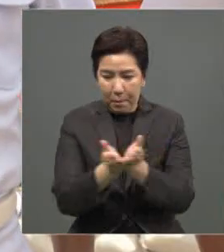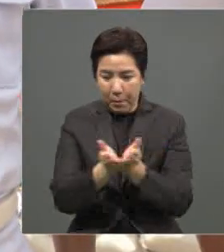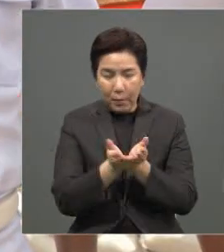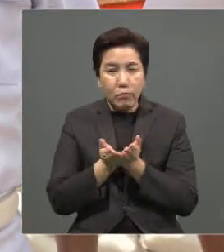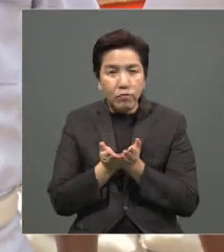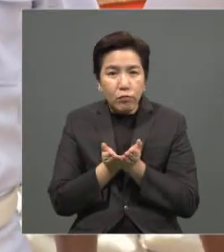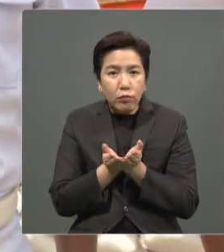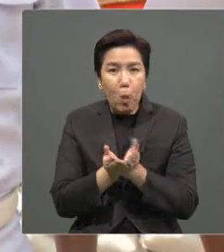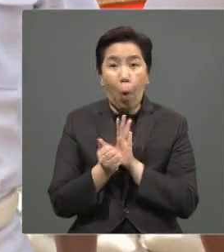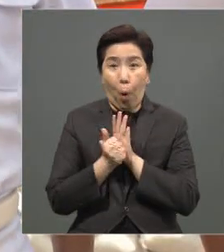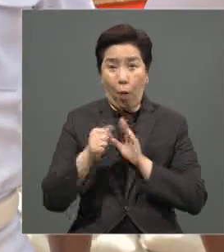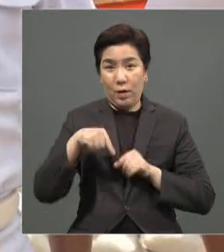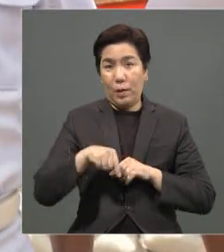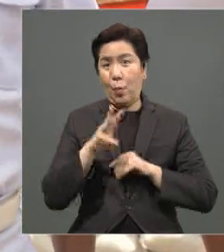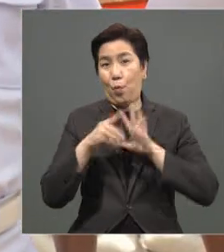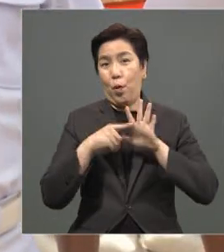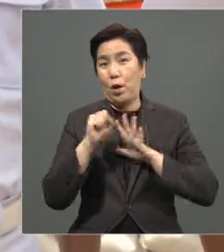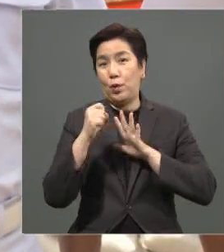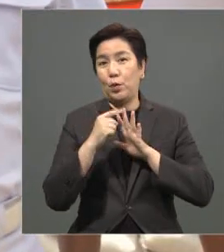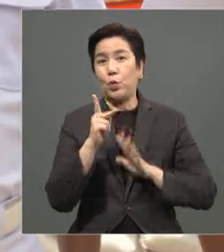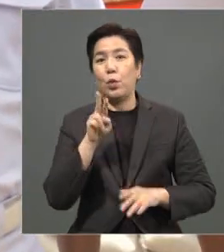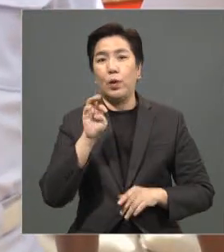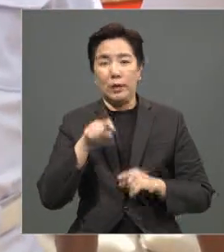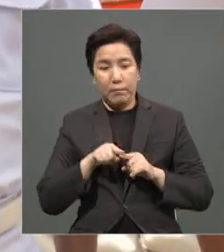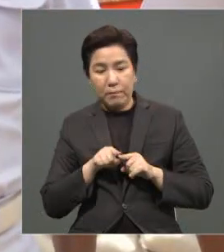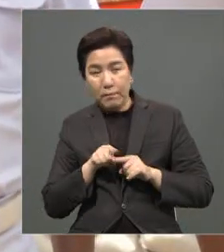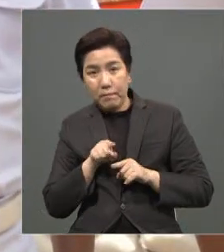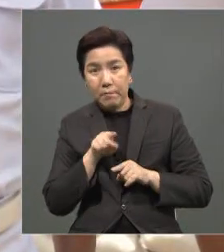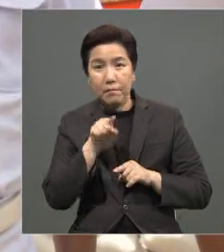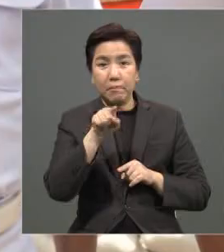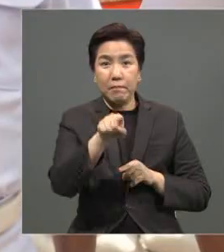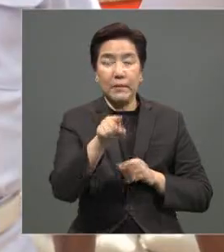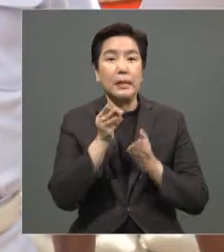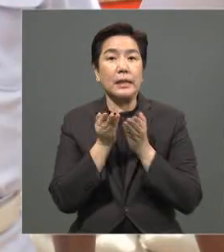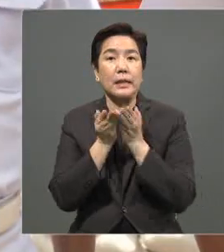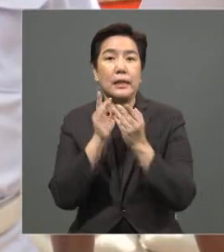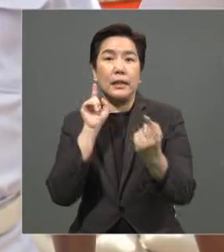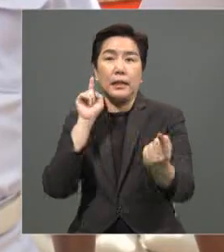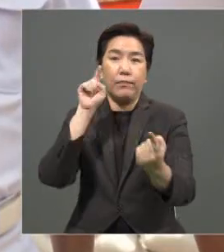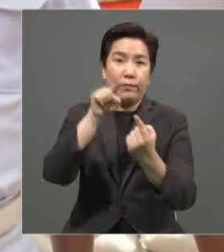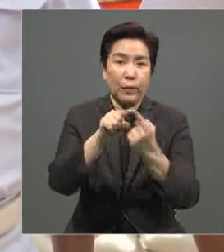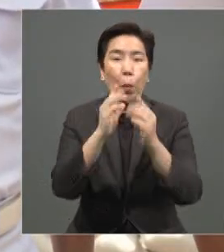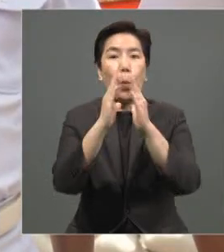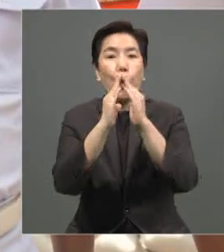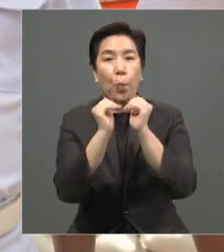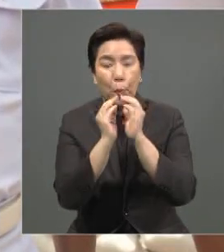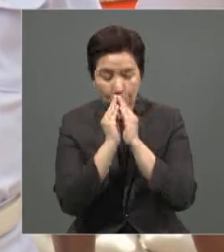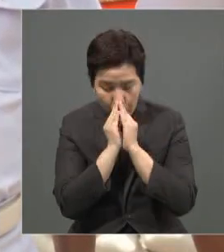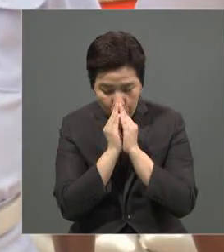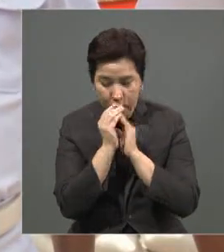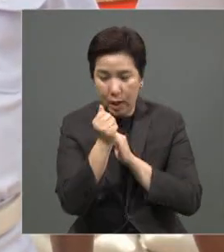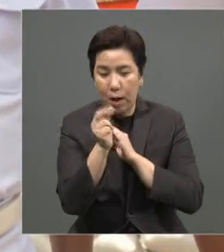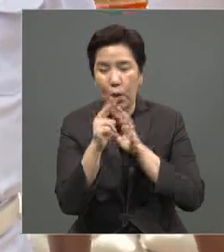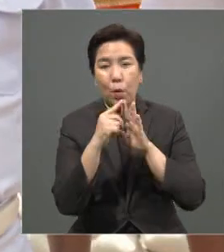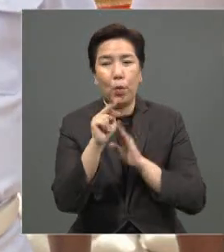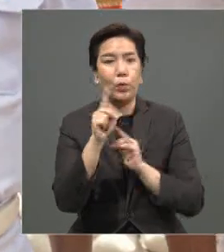ทางออกจากท่าวาสุกรีไปยังท่าเรือที่วัดอรุณราชวรารามตามเวล